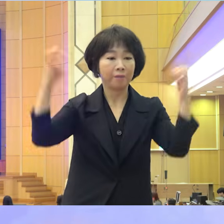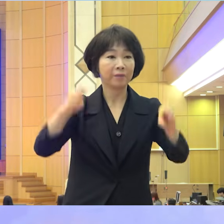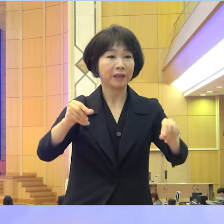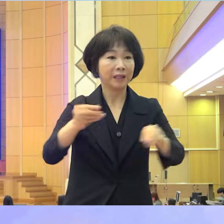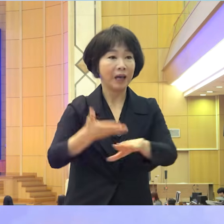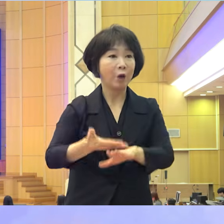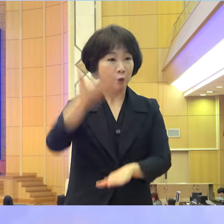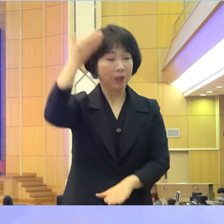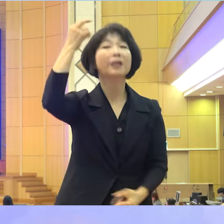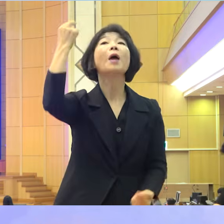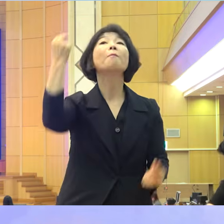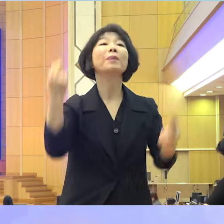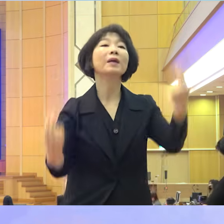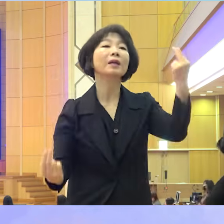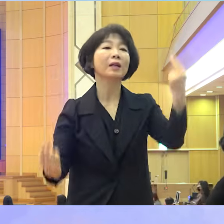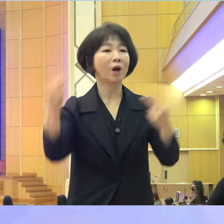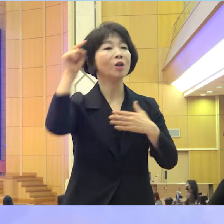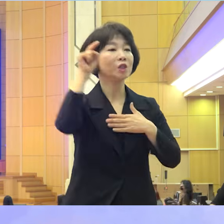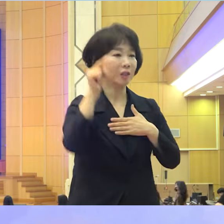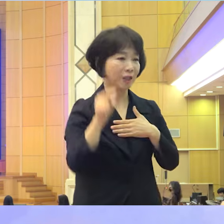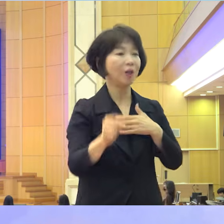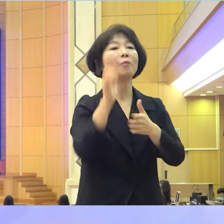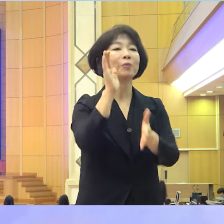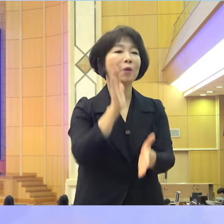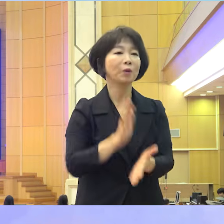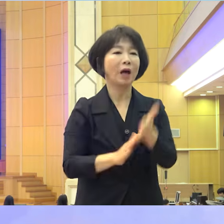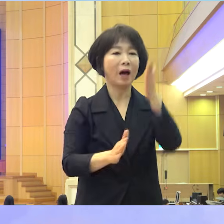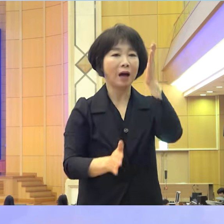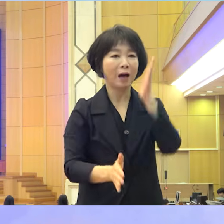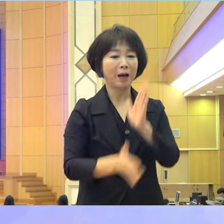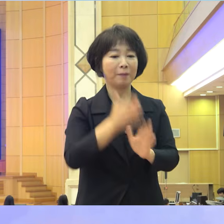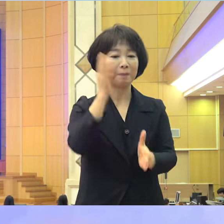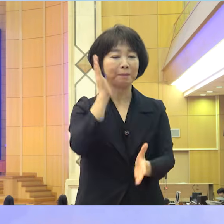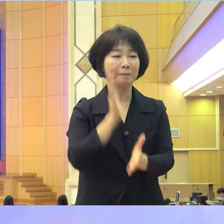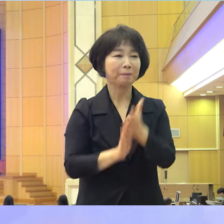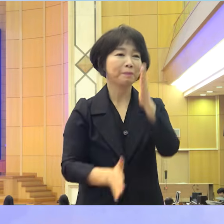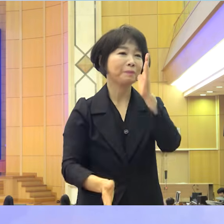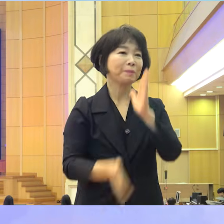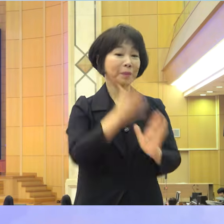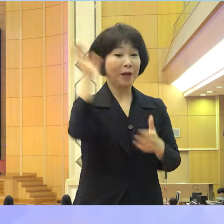새벽별 이 땅 위에 비길 좋으신 하나님,